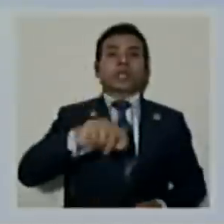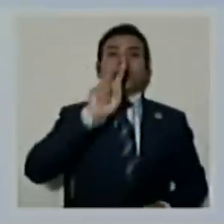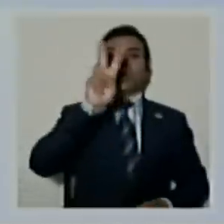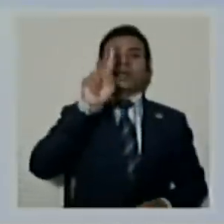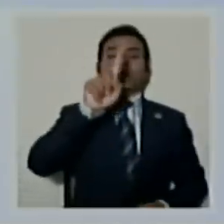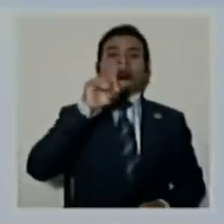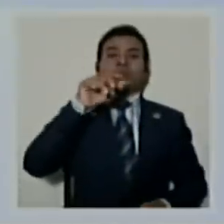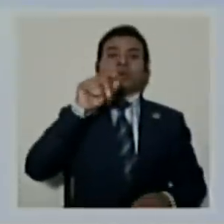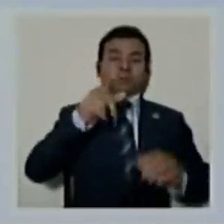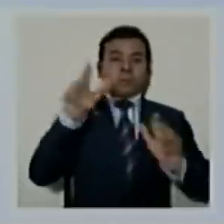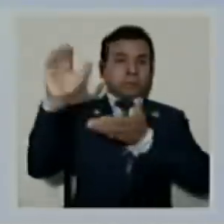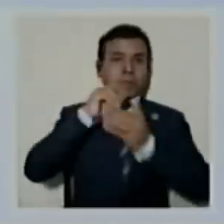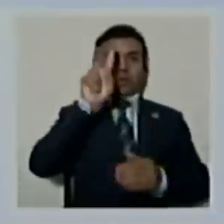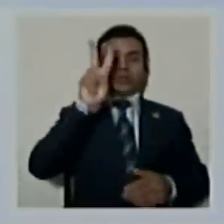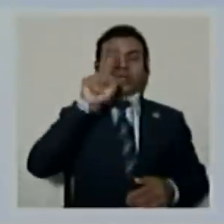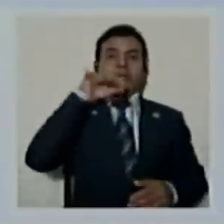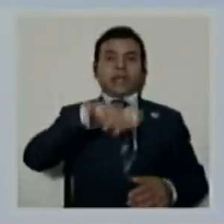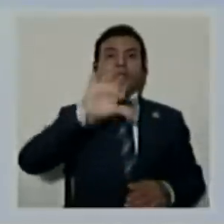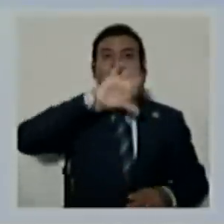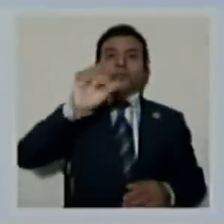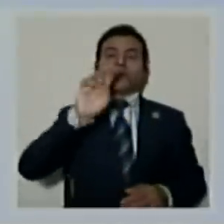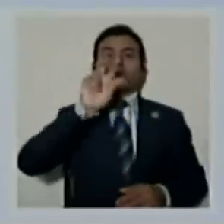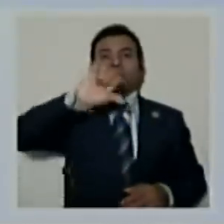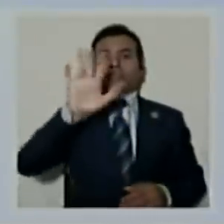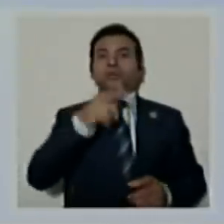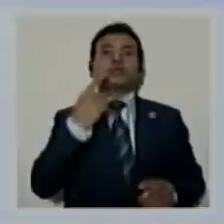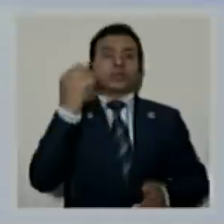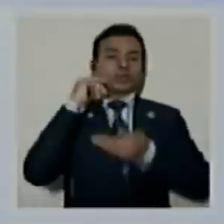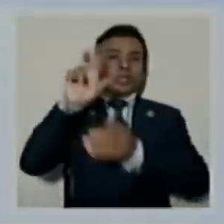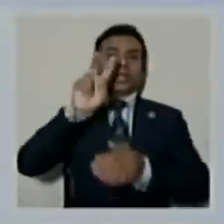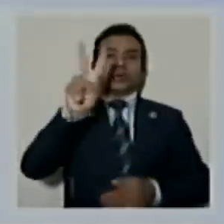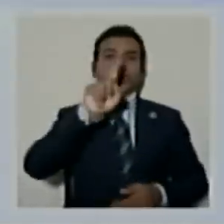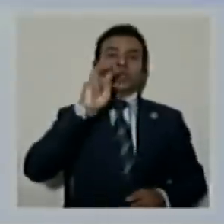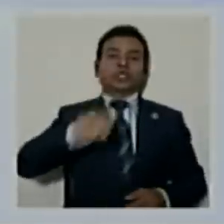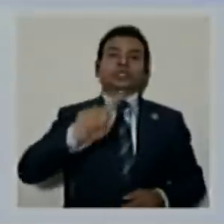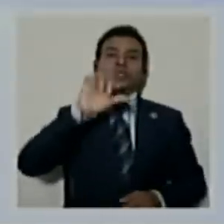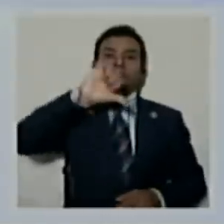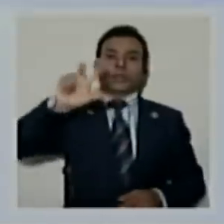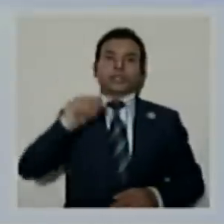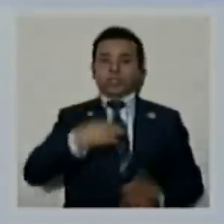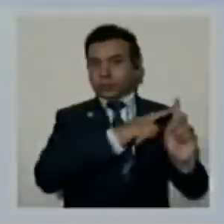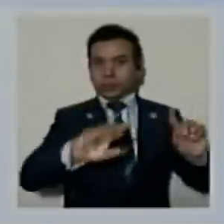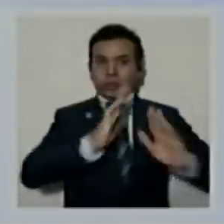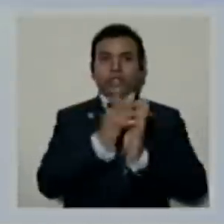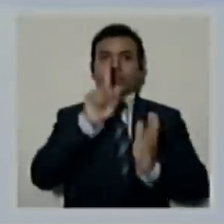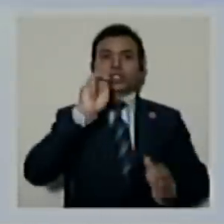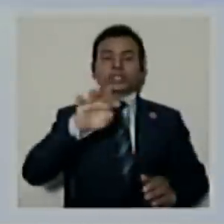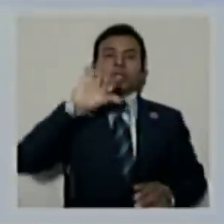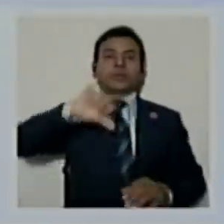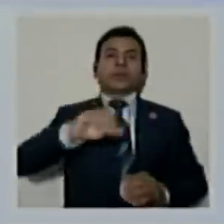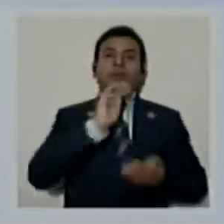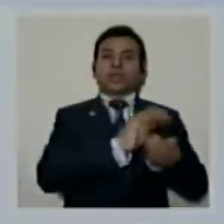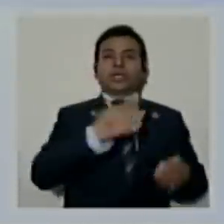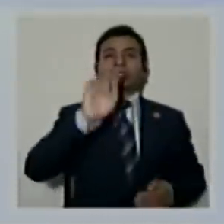হয়েছে 27995টি ব্যক্তিগত সুরক্ষা সামগ্রী এবং এ পর্যন্ত 21,21,285টি। বিতরণ হয়েছে